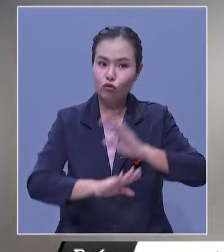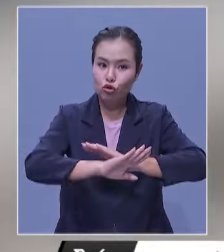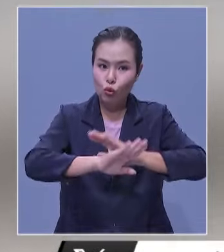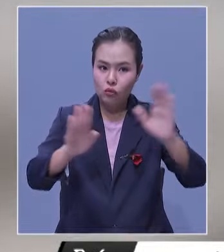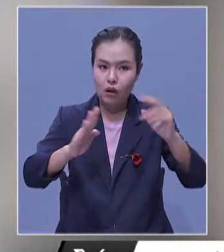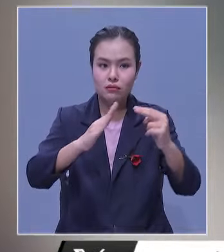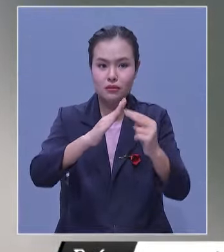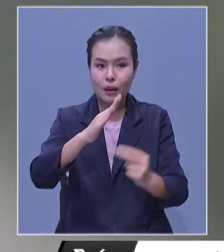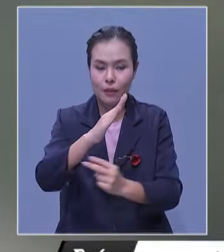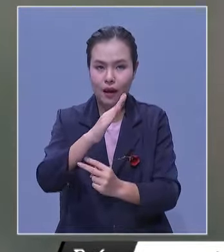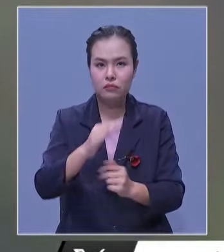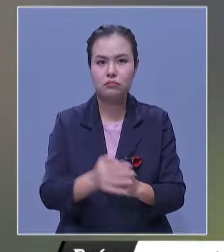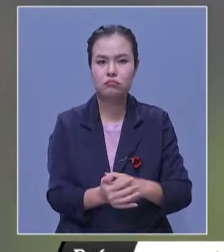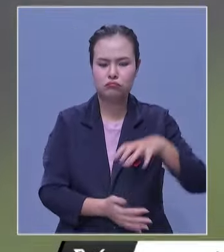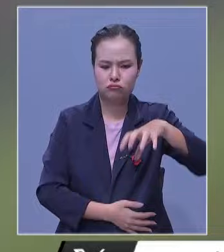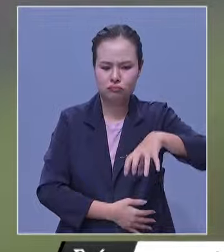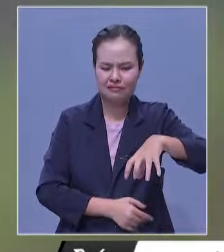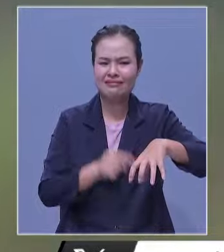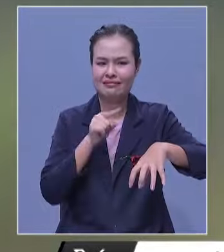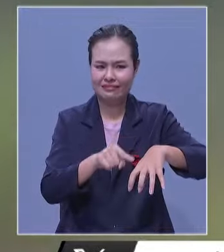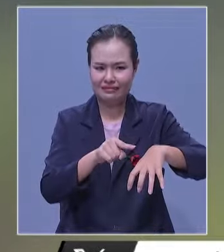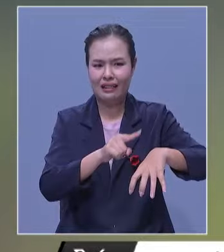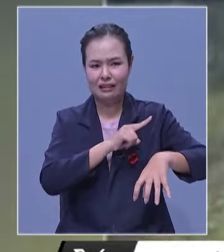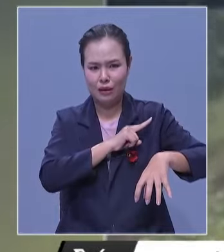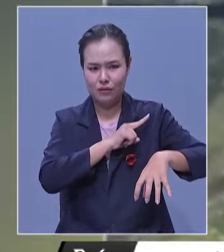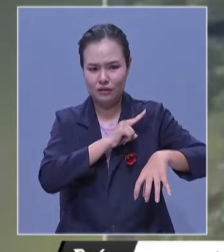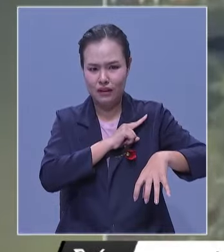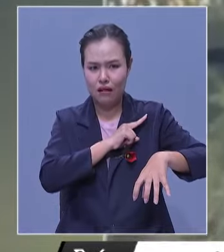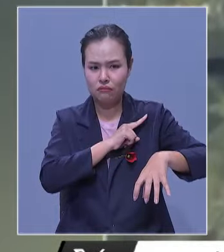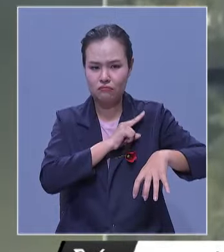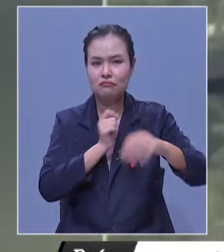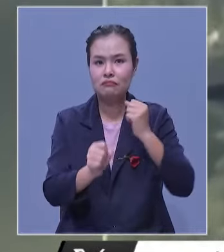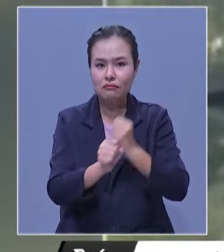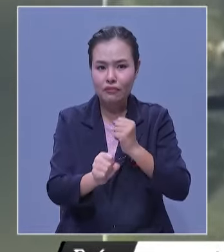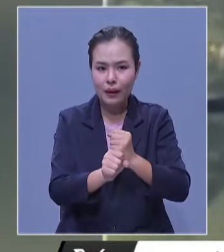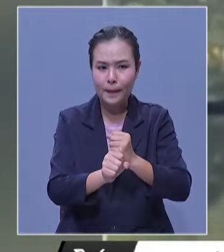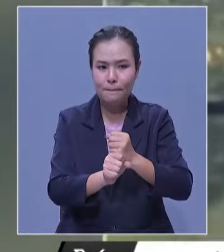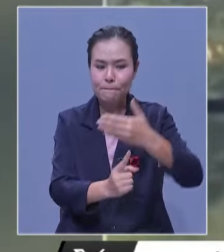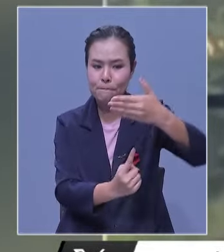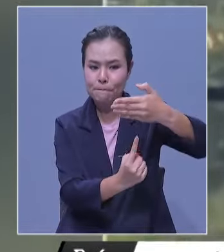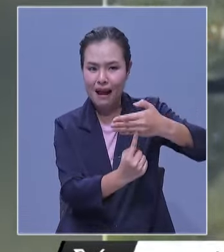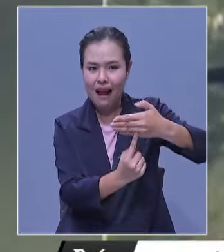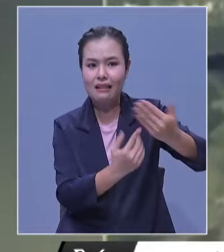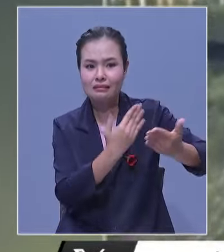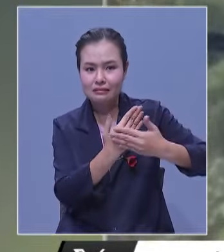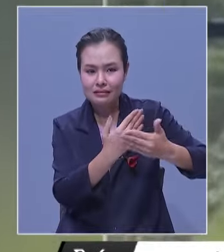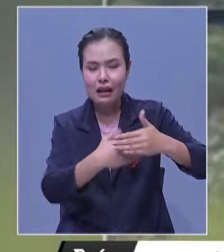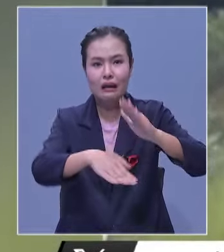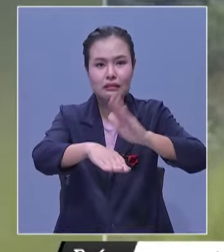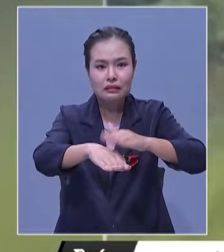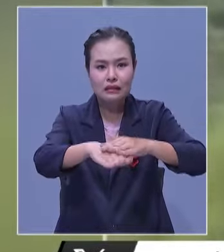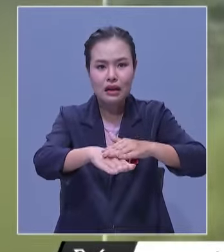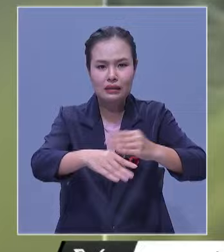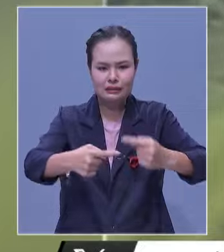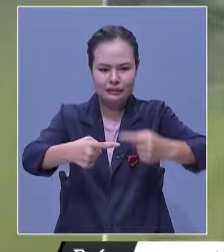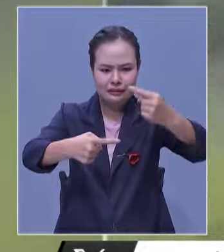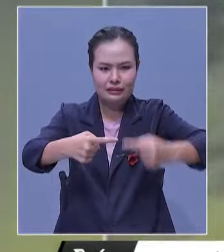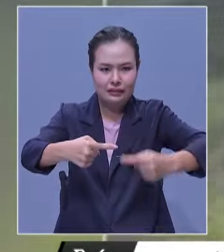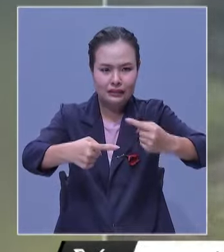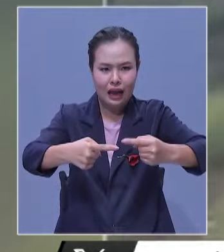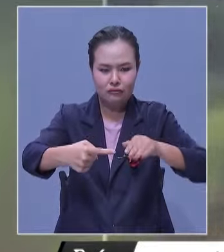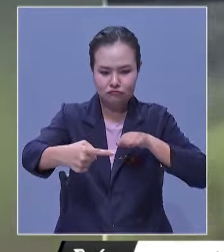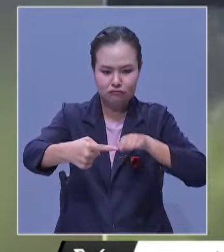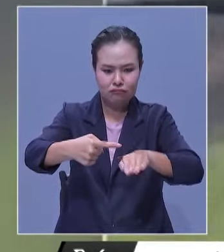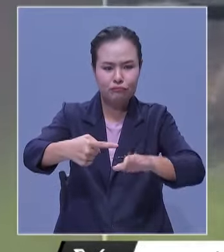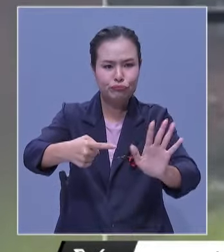พานแล้วหน่วยงานในพื้นที่ควรจะต้องออกแอคชั่นหน่อยไหมมีป้ายมาเตือนหน่อยไหมหรือมีเครื่องกั้นหน่อยไหมว่าไอ้สะพานนี้ไม่ใช้